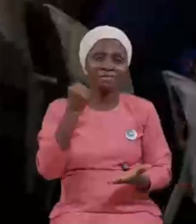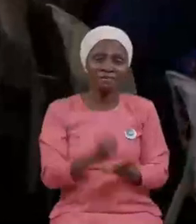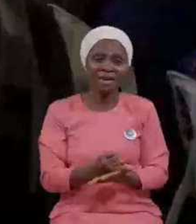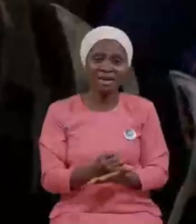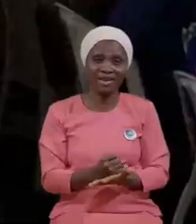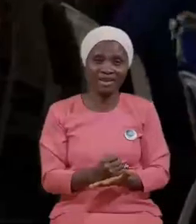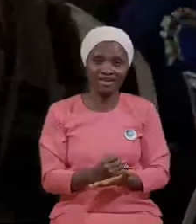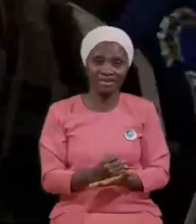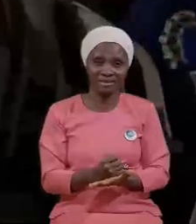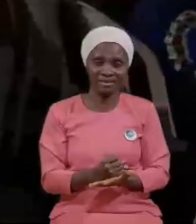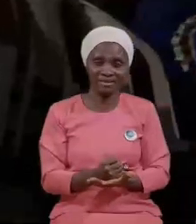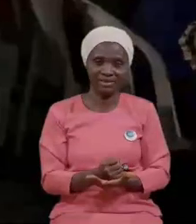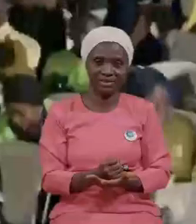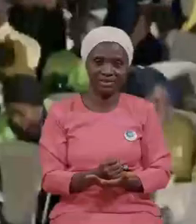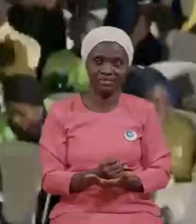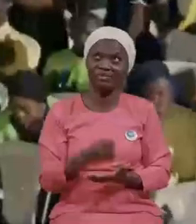Dieu l'a fait.